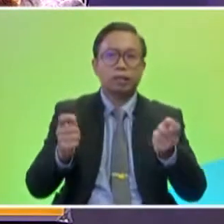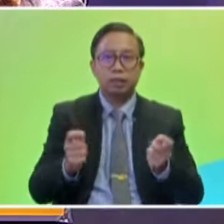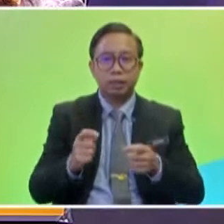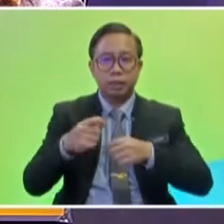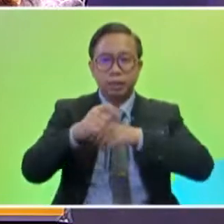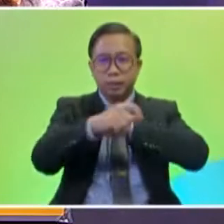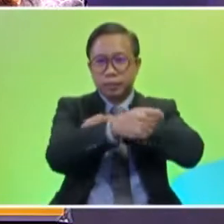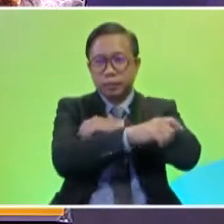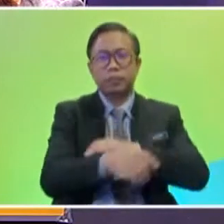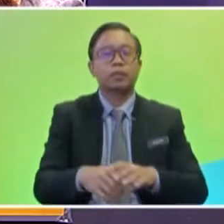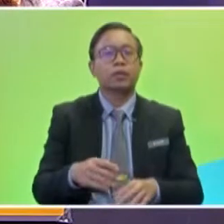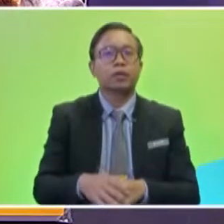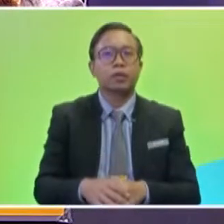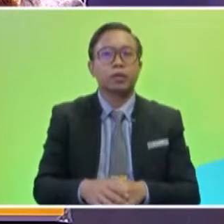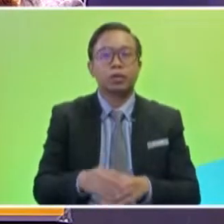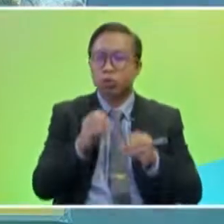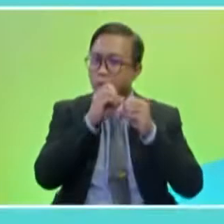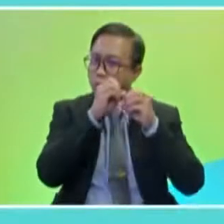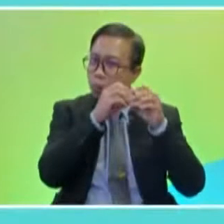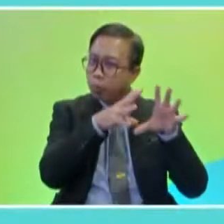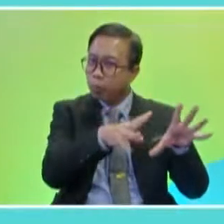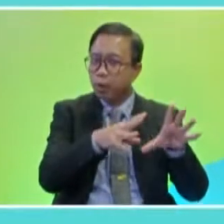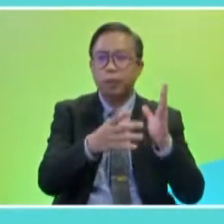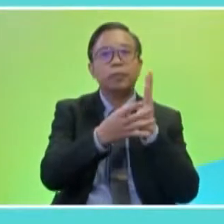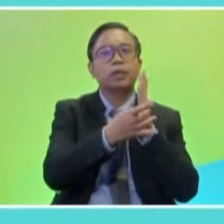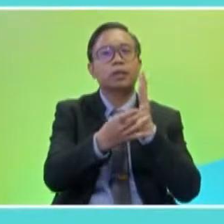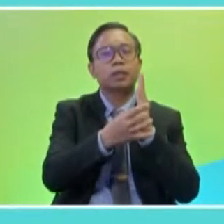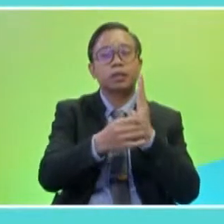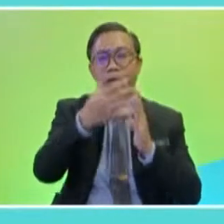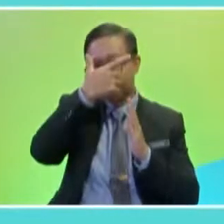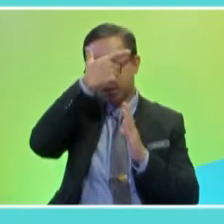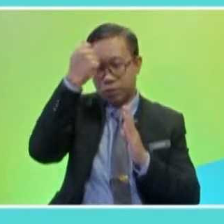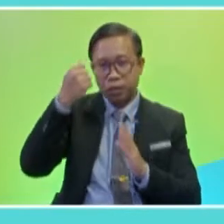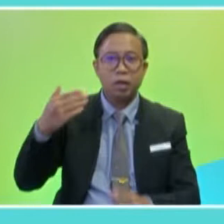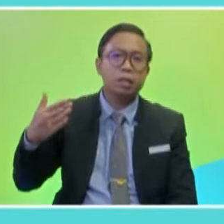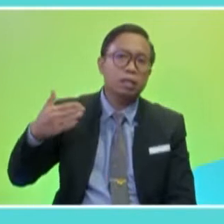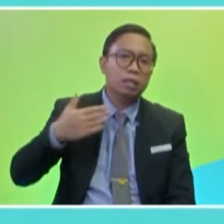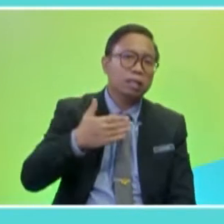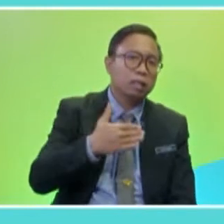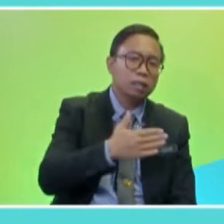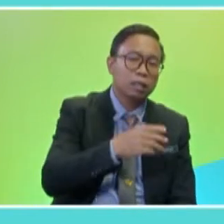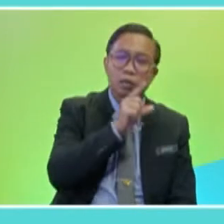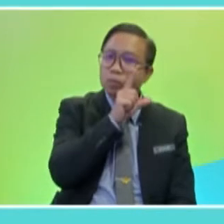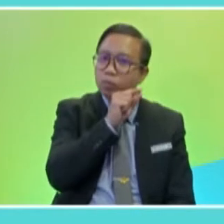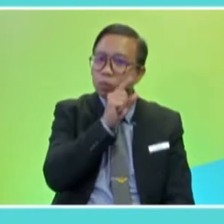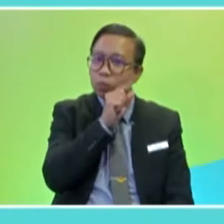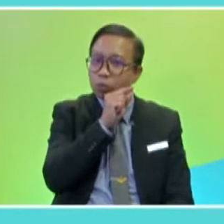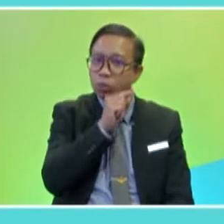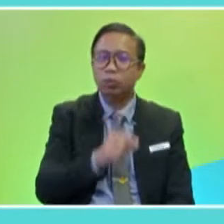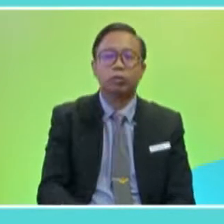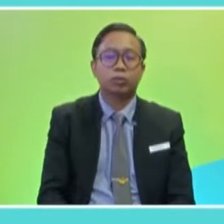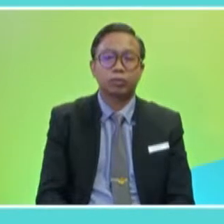pencemaran akibat daripada tumpahan minyak Oke menyebabkan II nyanyikan dan juga burung yang